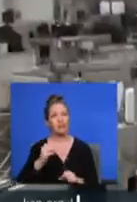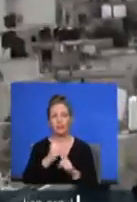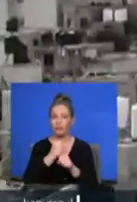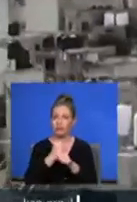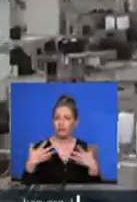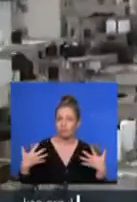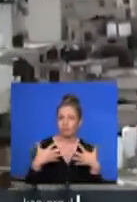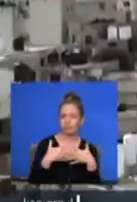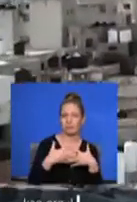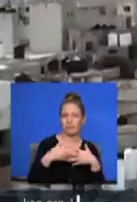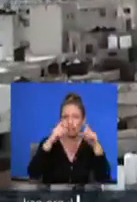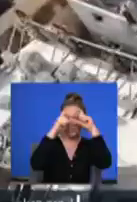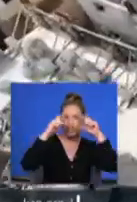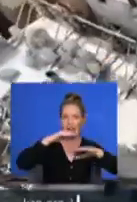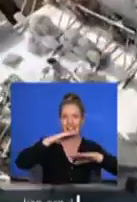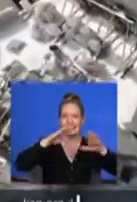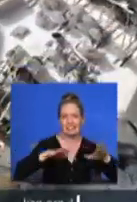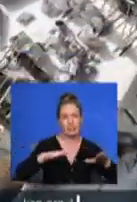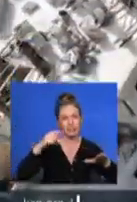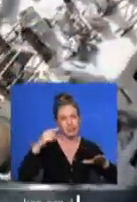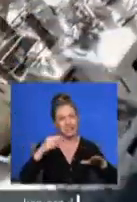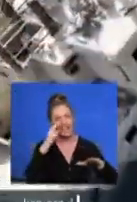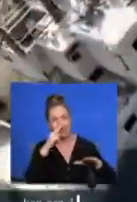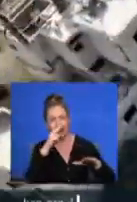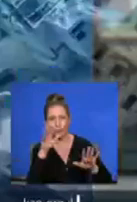שניסו למכור לנו בשנים האחרונות.